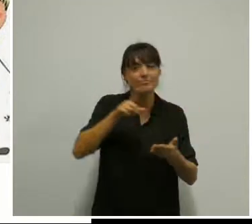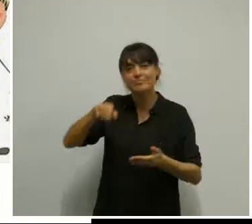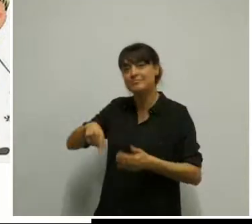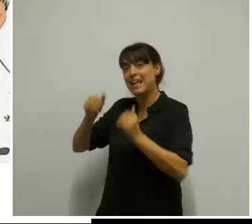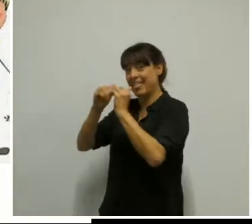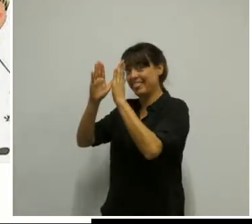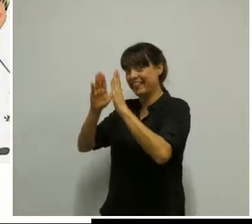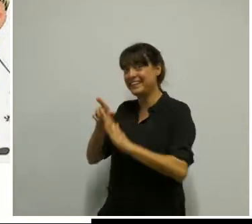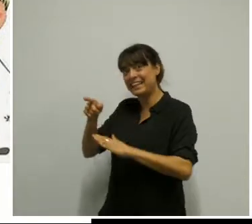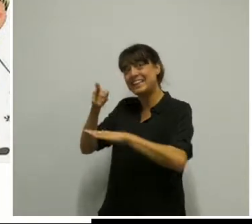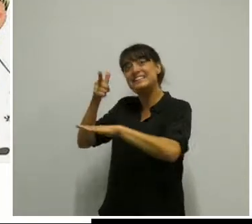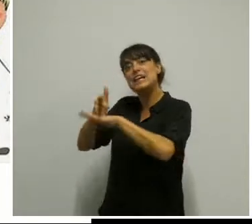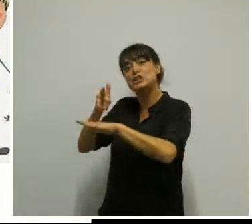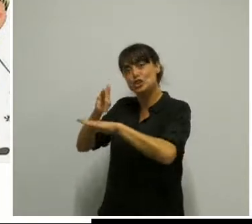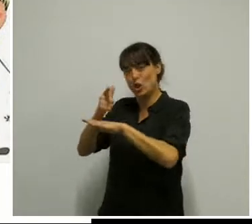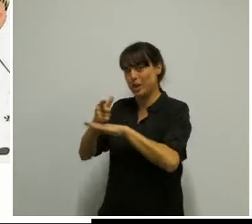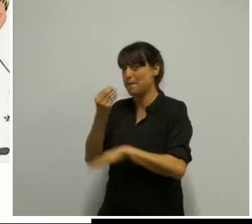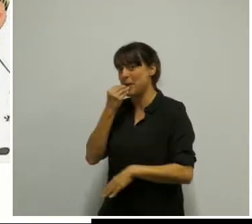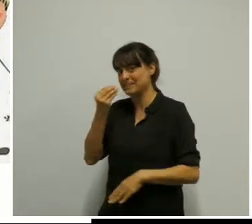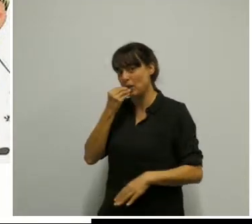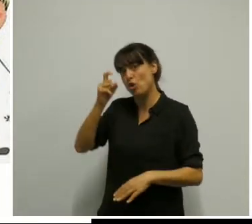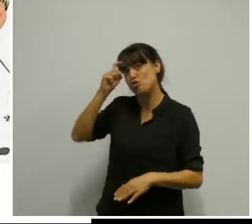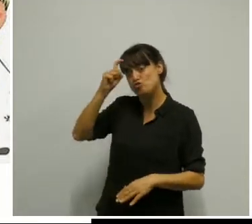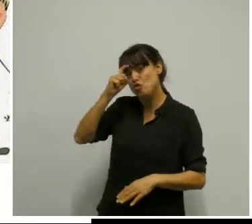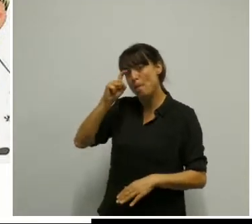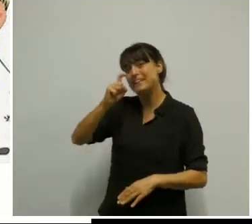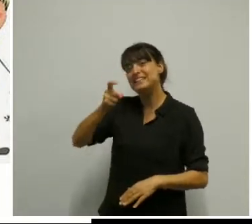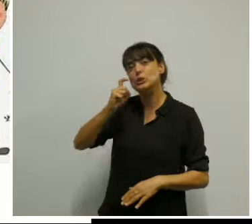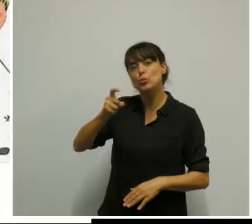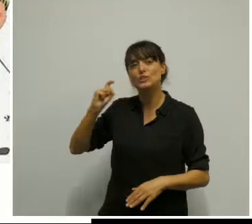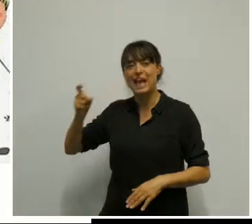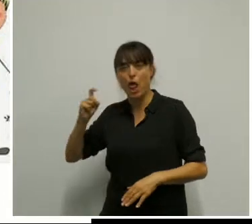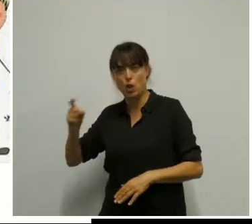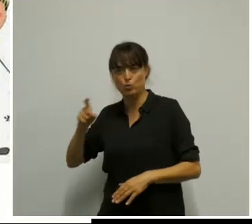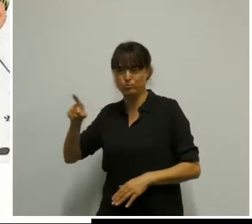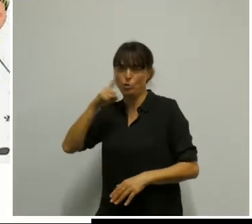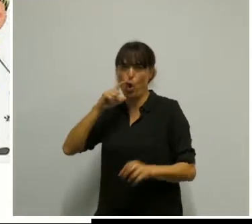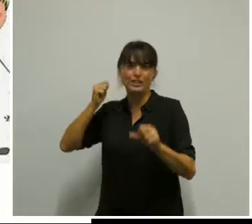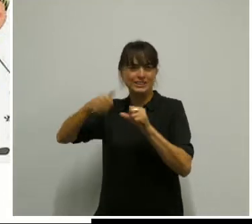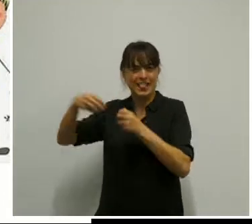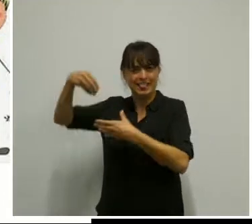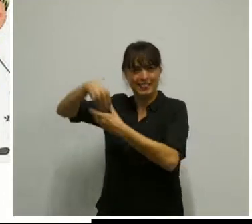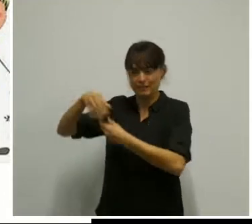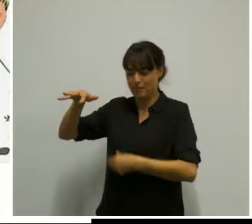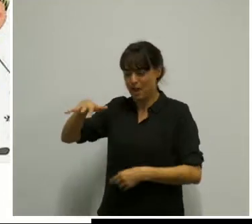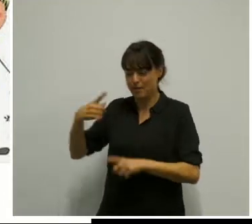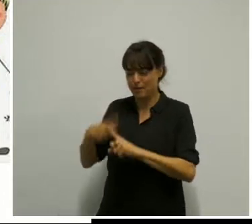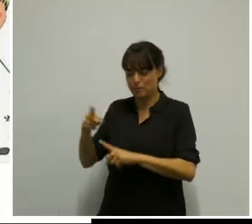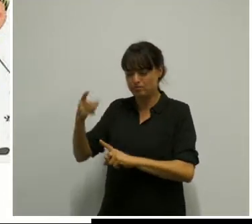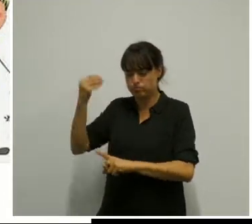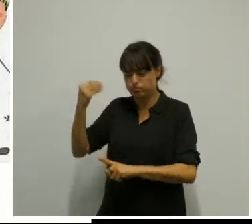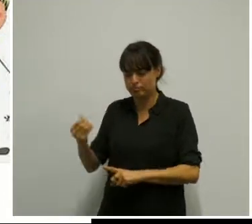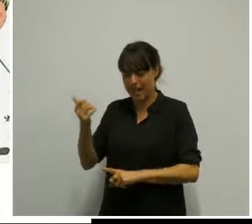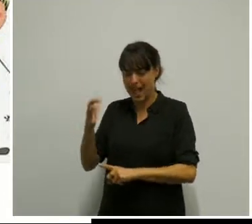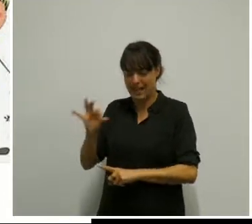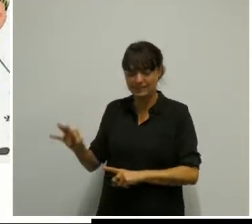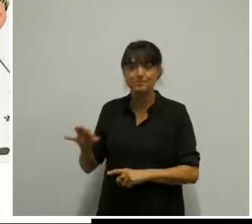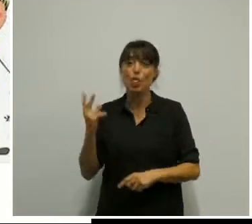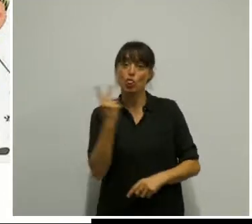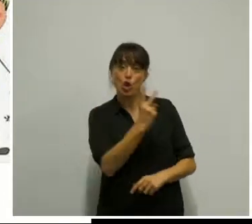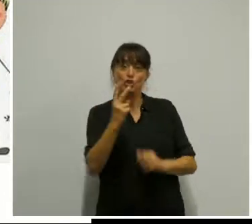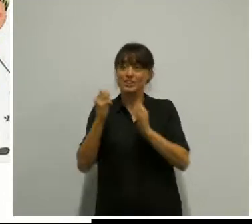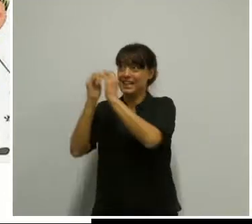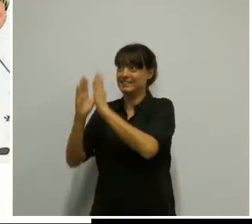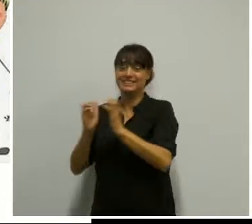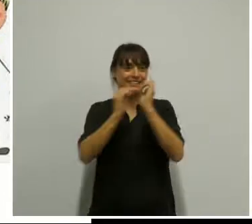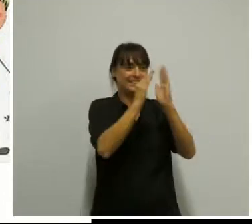el menjador, Chinochano, que suposo que es coneix molt en el barri perquè porta molts anys i són uns cracs. I entre totes aquestes dues entitats, més els mestres,